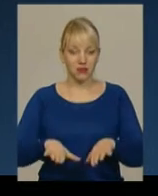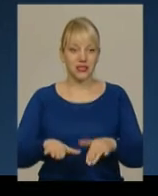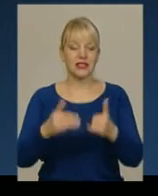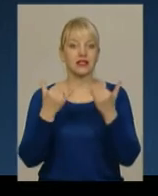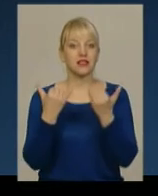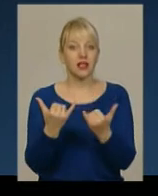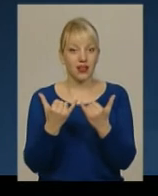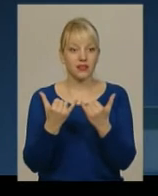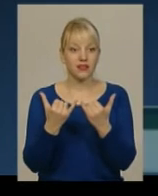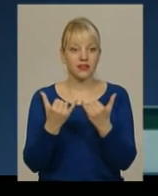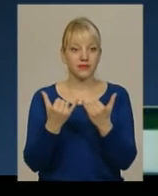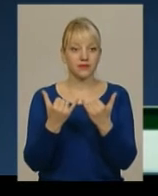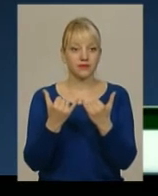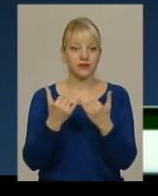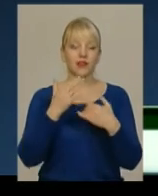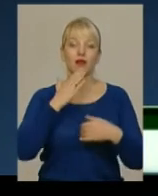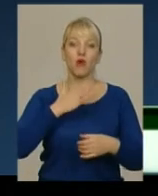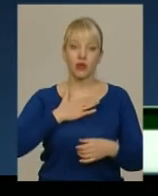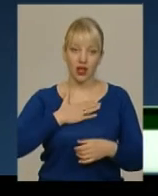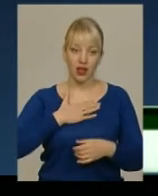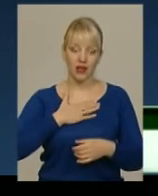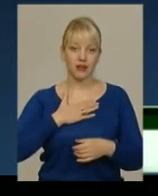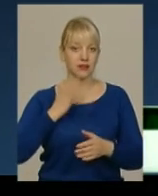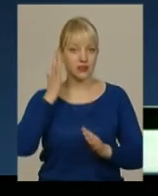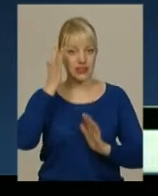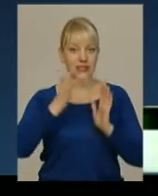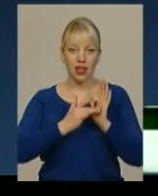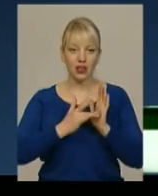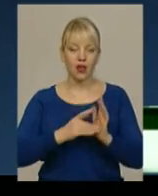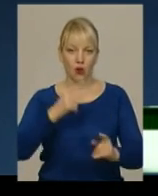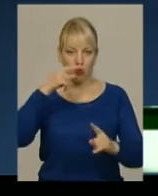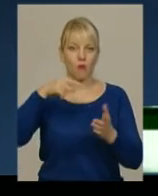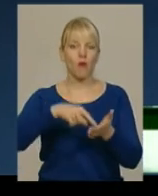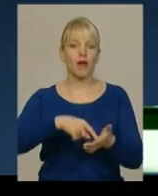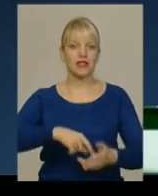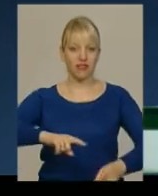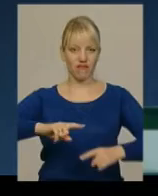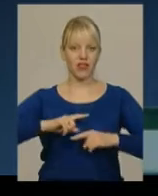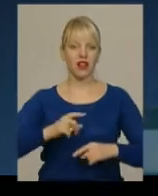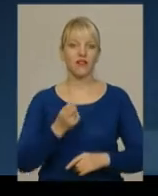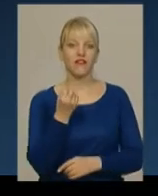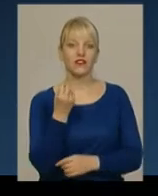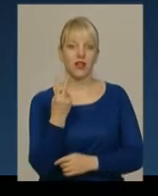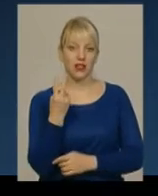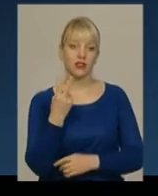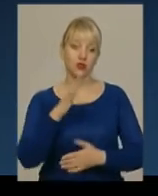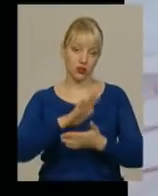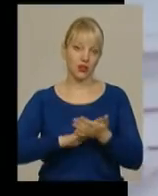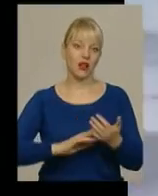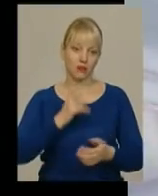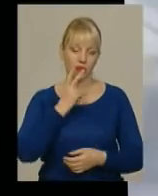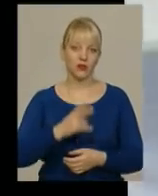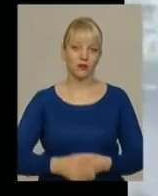моя перша ціль – попадання в фінал, тобто 12. А далі вже буде видно.